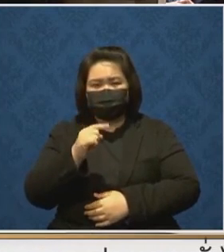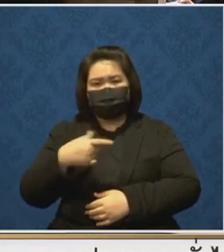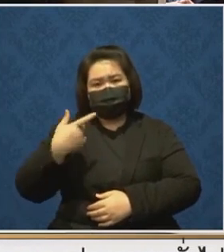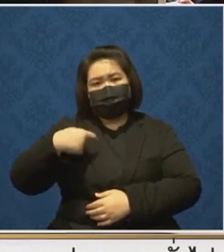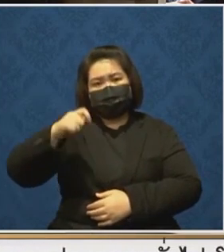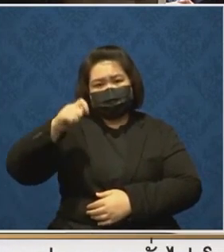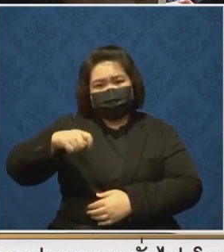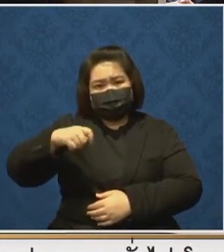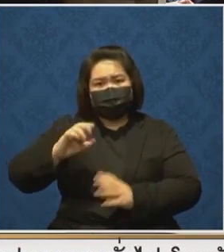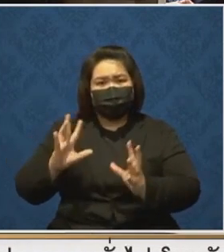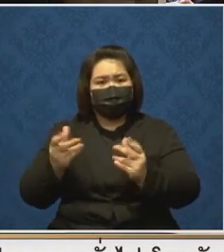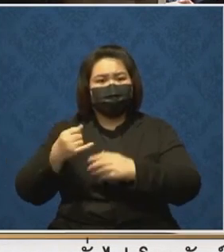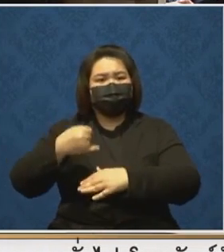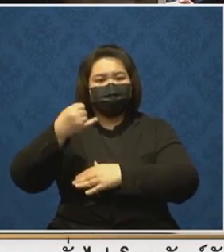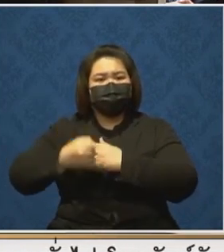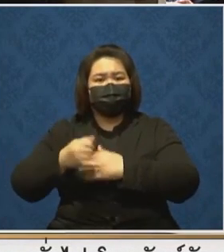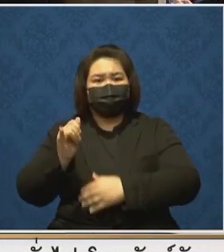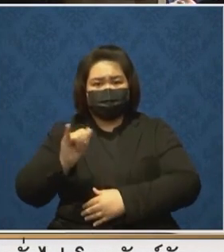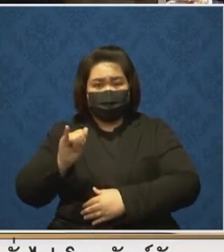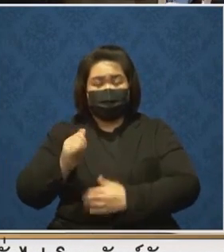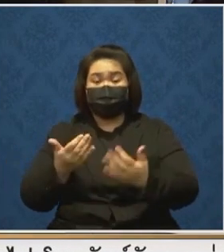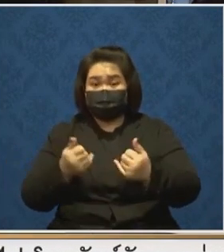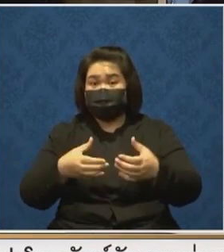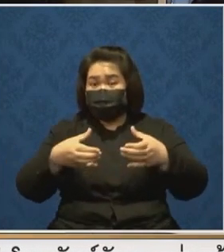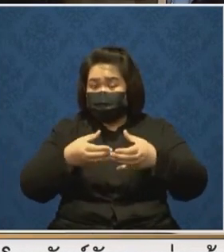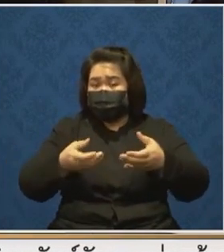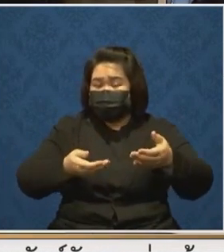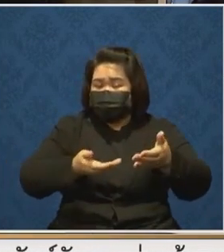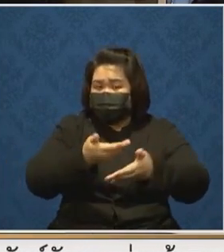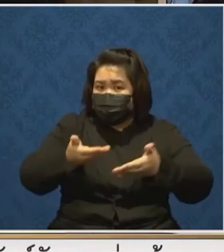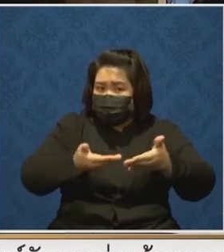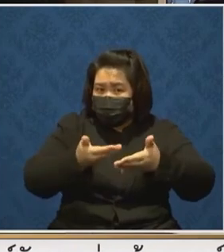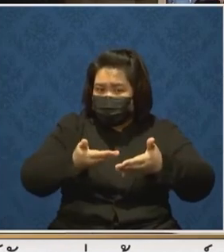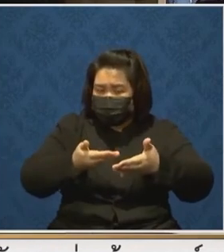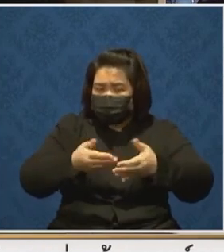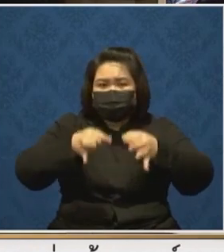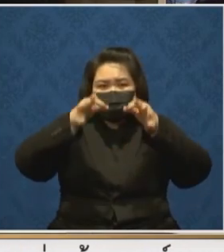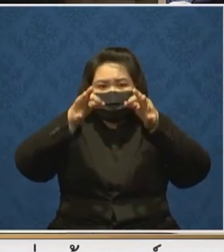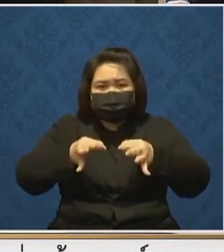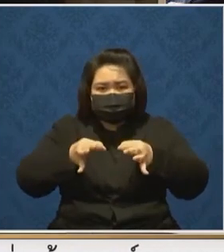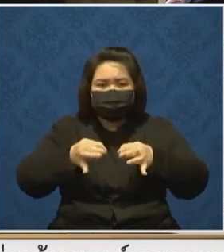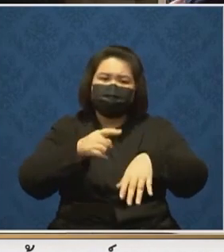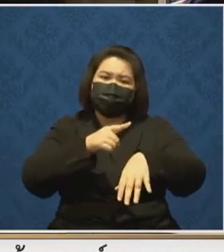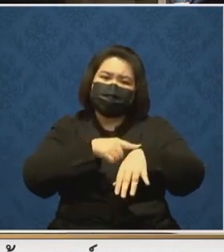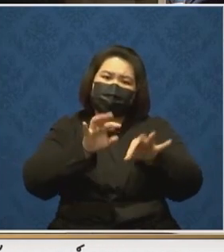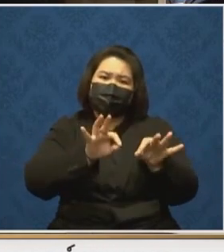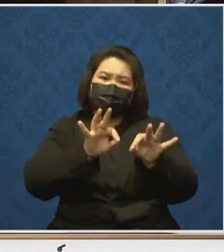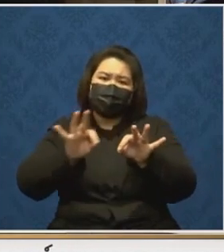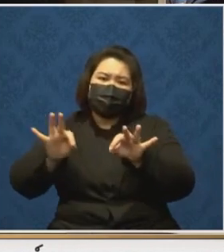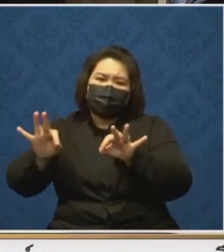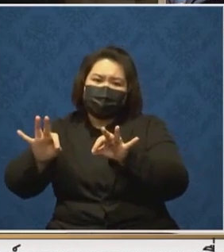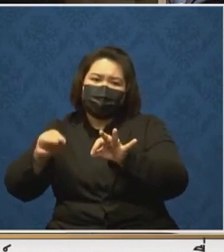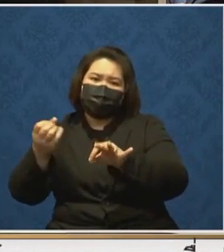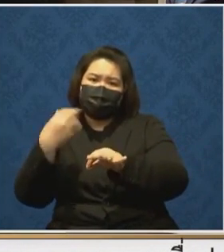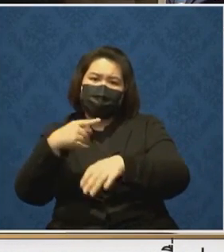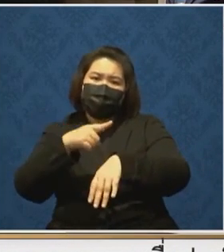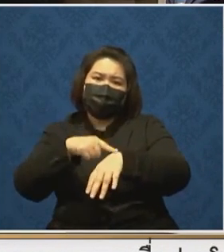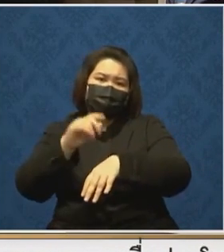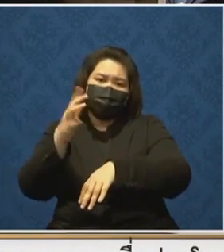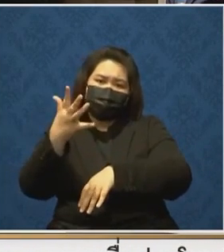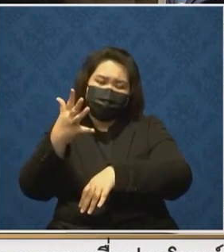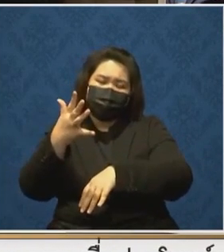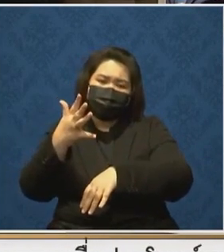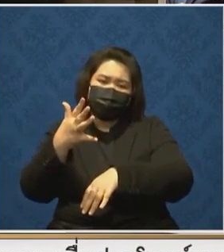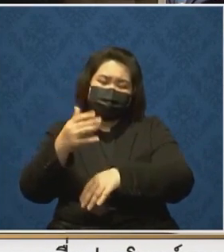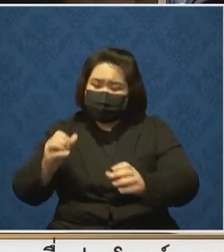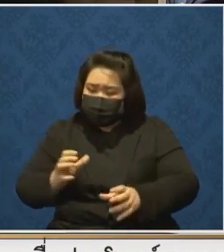สุดค่ะเปสุICH นุยโตตราการเลื่อนการอานคำชิขัดออกไปอย Garrett่ไมมกับหนดความเสีหายทเกิดขึ้นยังไม่ยุ